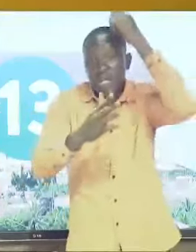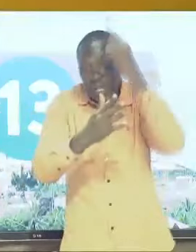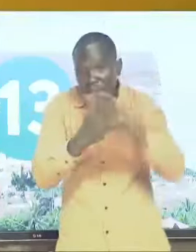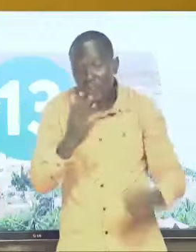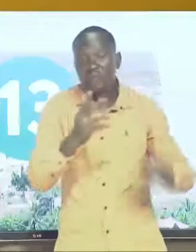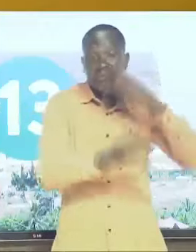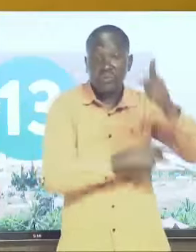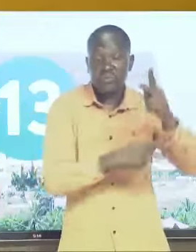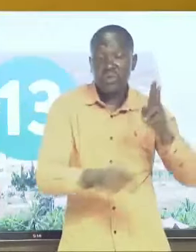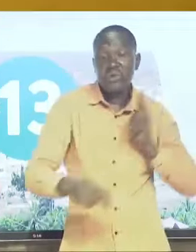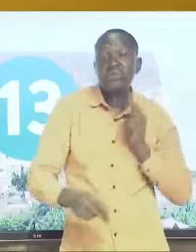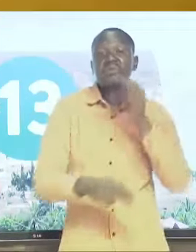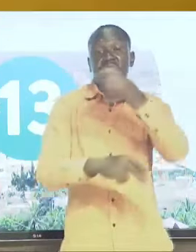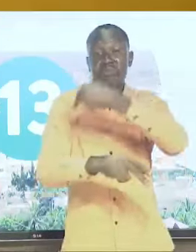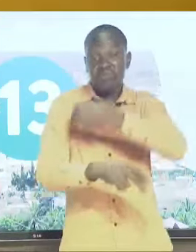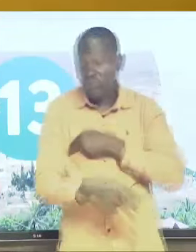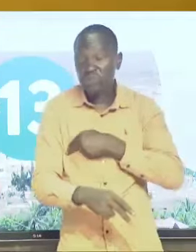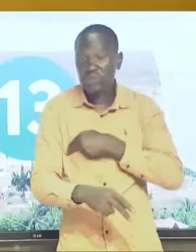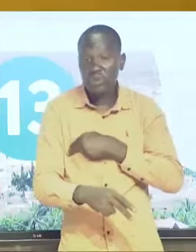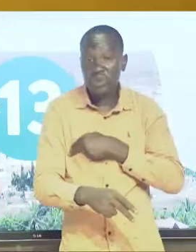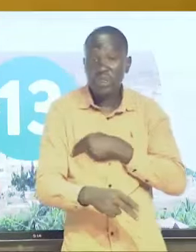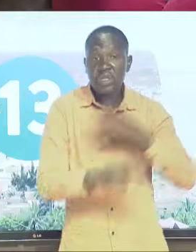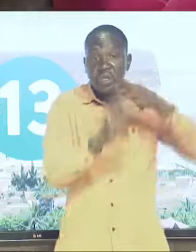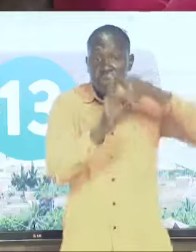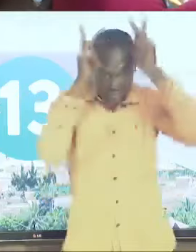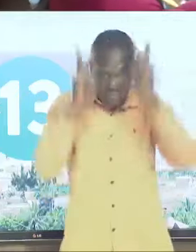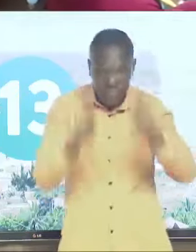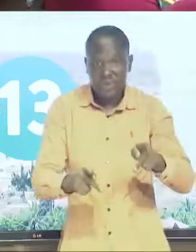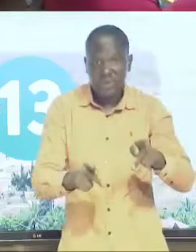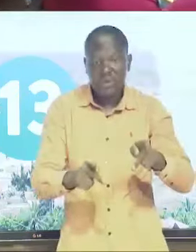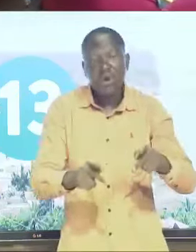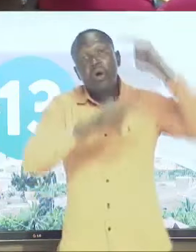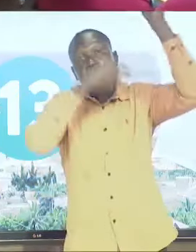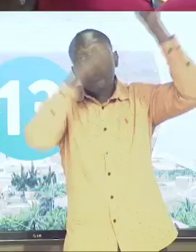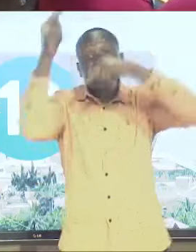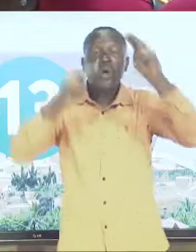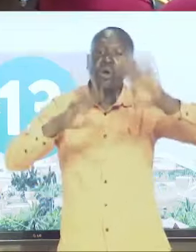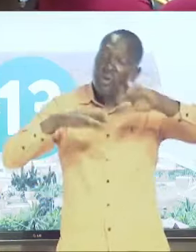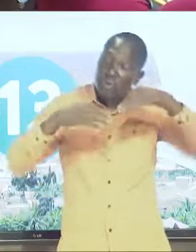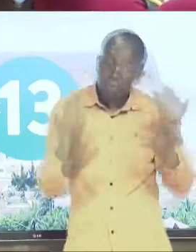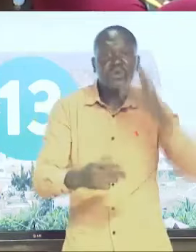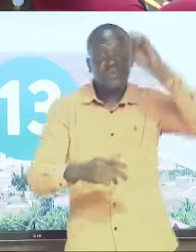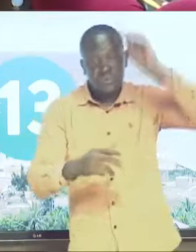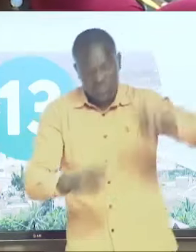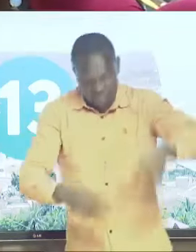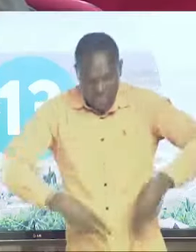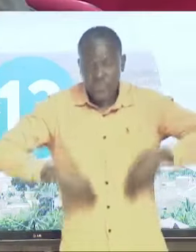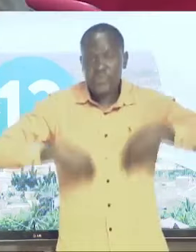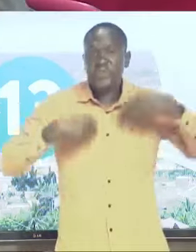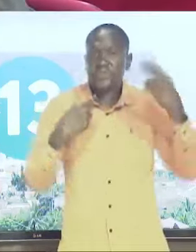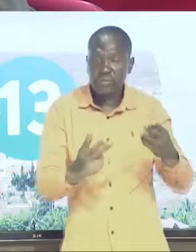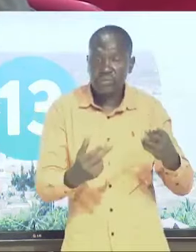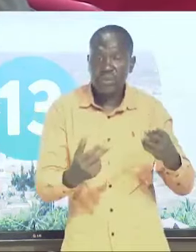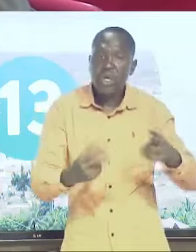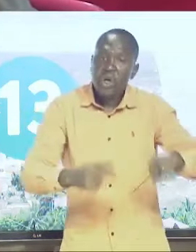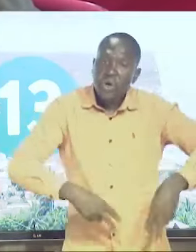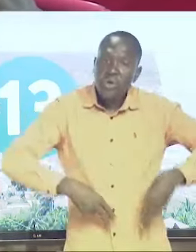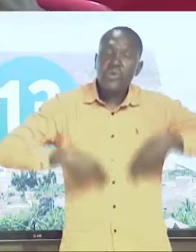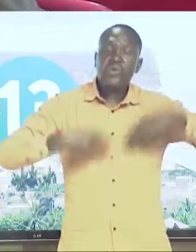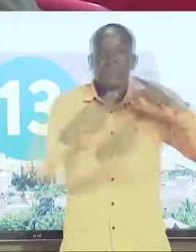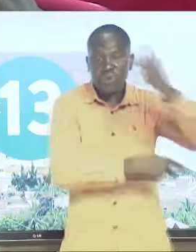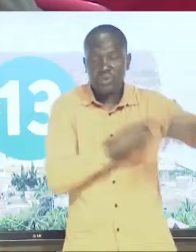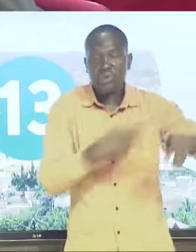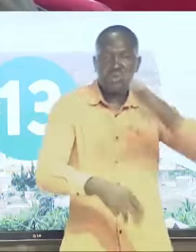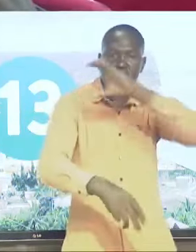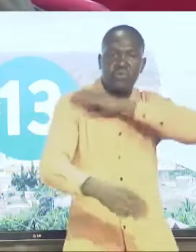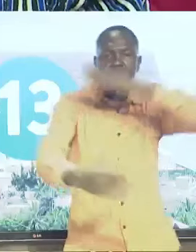sommes-nous? Quels citoyens sommes-nous pour le ciel? Et comment devons-nous vivre une vie de citoyenneté